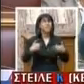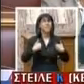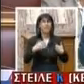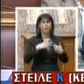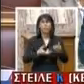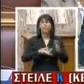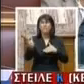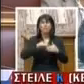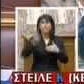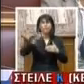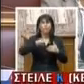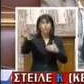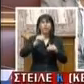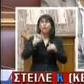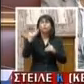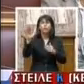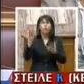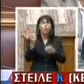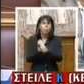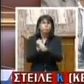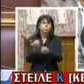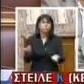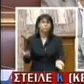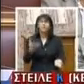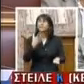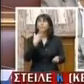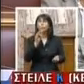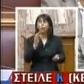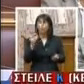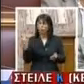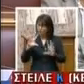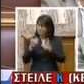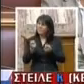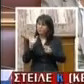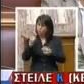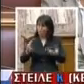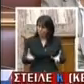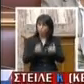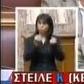την πατρίδα και πάνε στο εξωτερικό. Γιατί, για να μας σώσετε, το κάνετε αυτό?